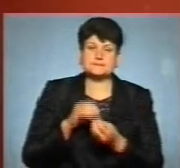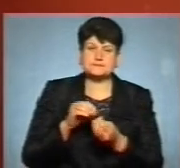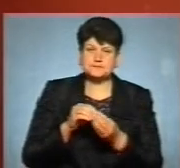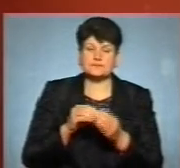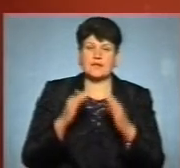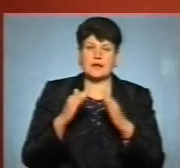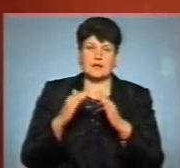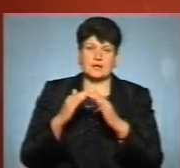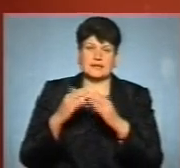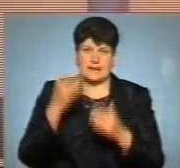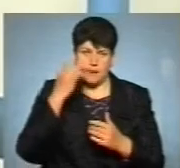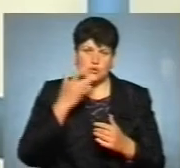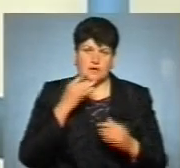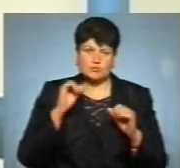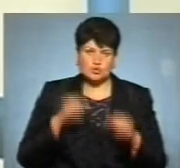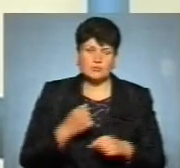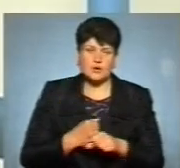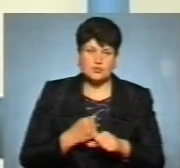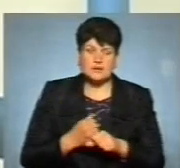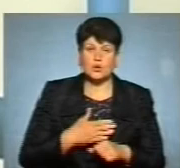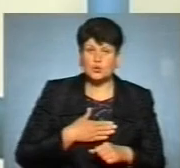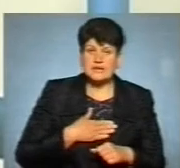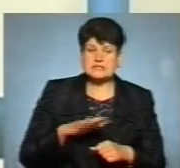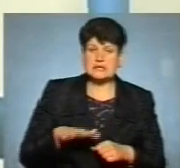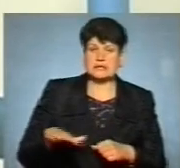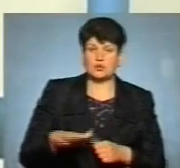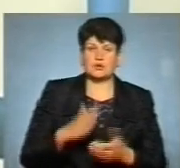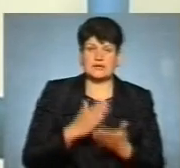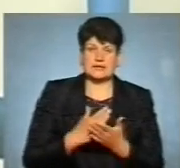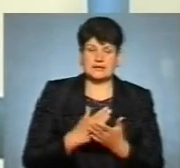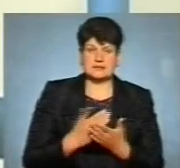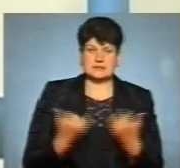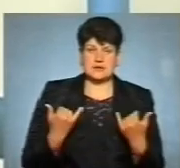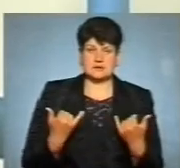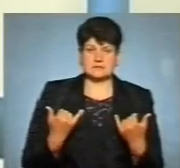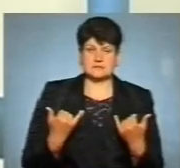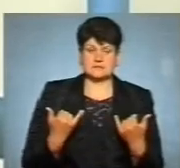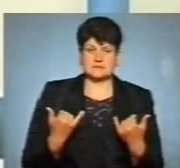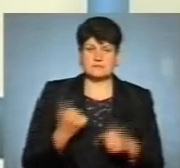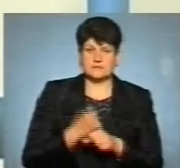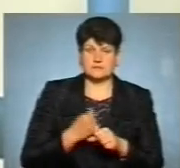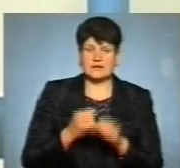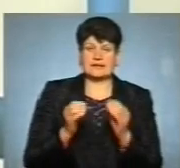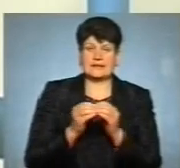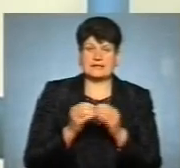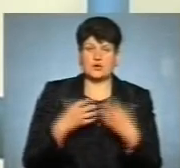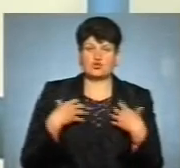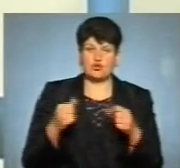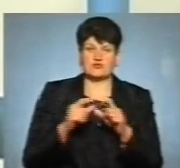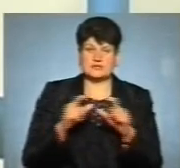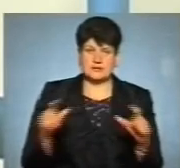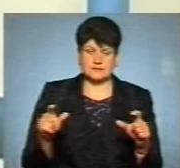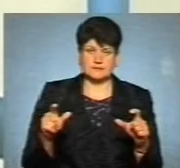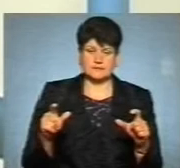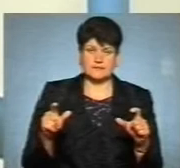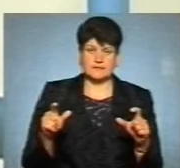разі такого дозволу? В нас на території є зараз діючих 10 оздоровчих закладів стаціонарних